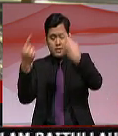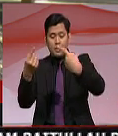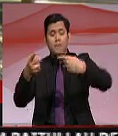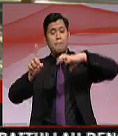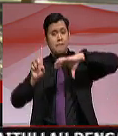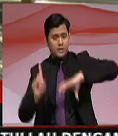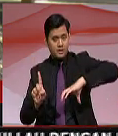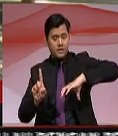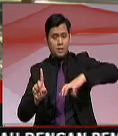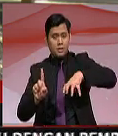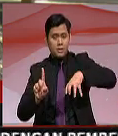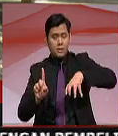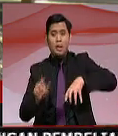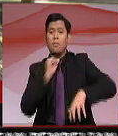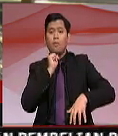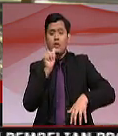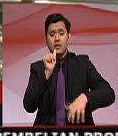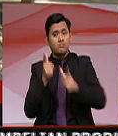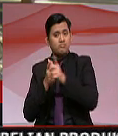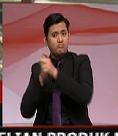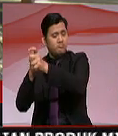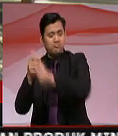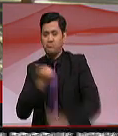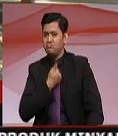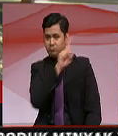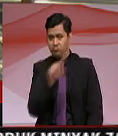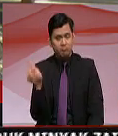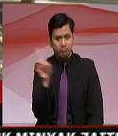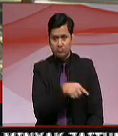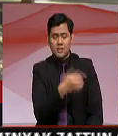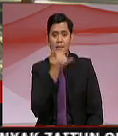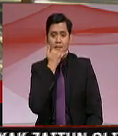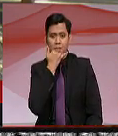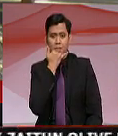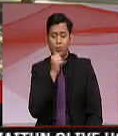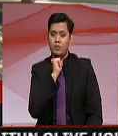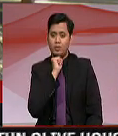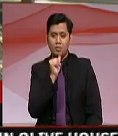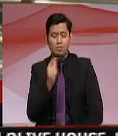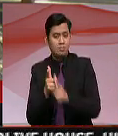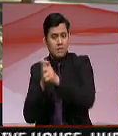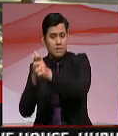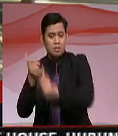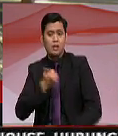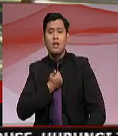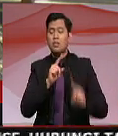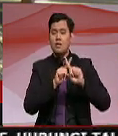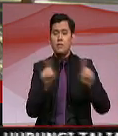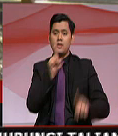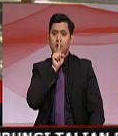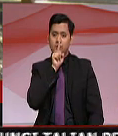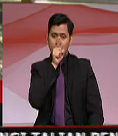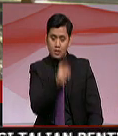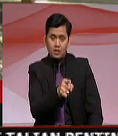bukanlah bermakna Rasulullah melarikan diri dengan hanya melarikan diri begitu, tetapi adalah atas perintah